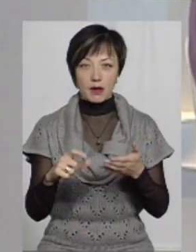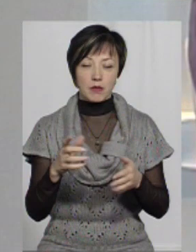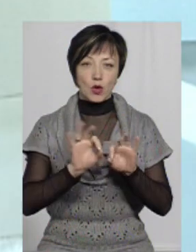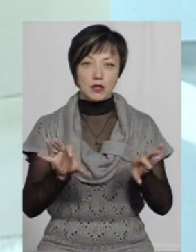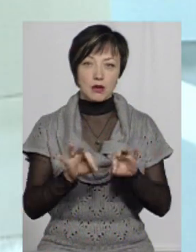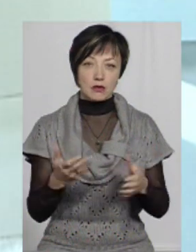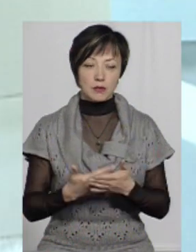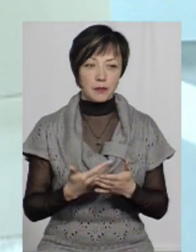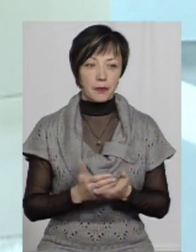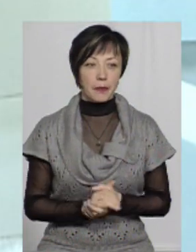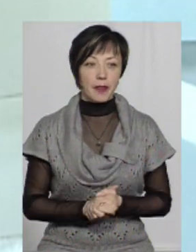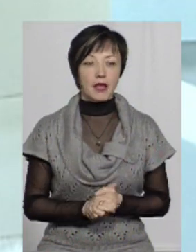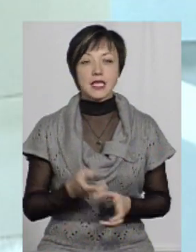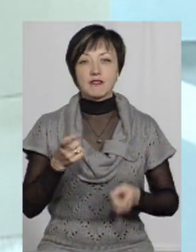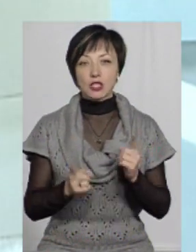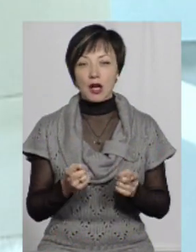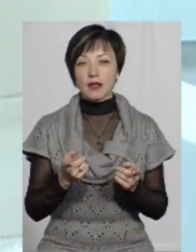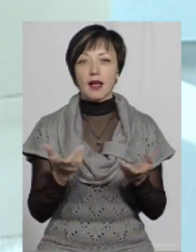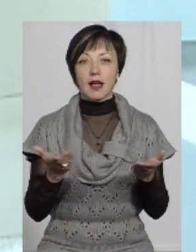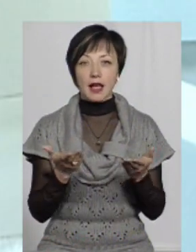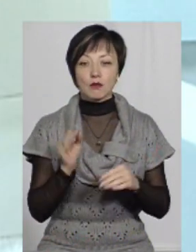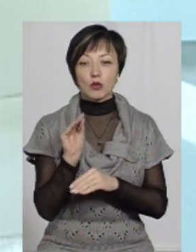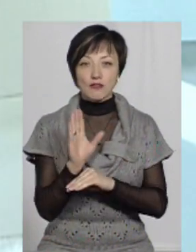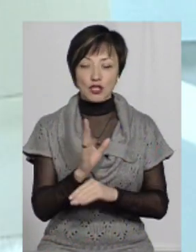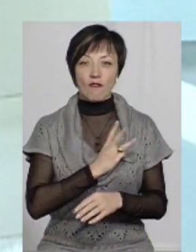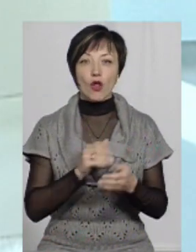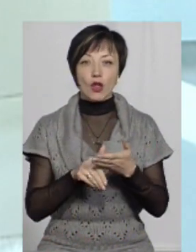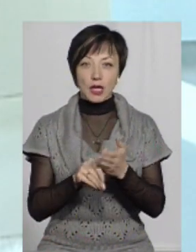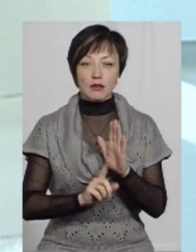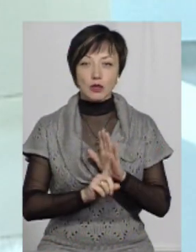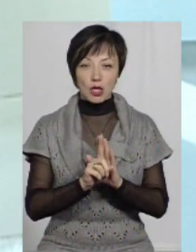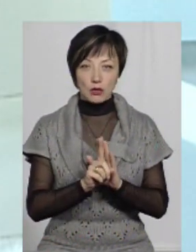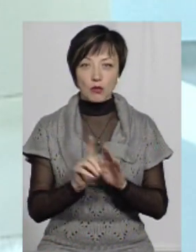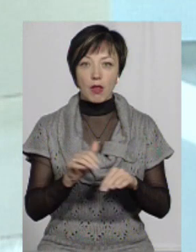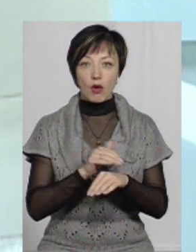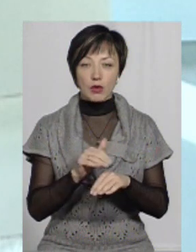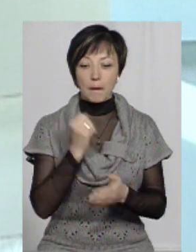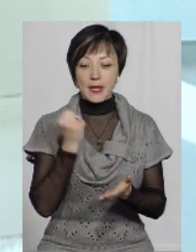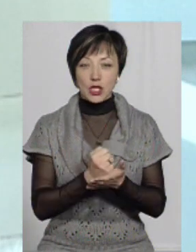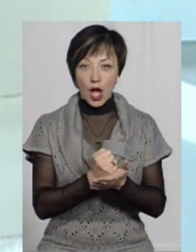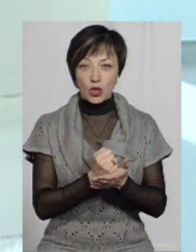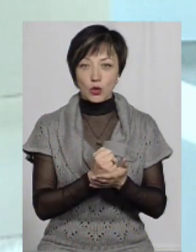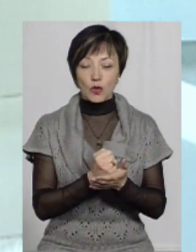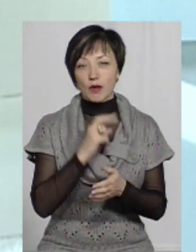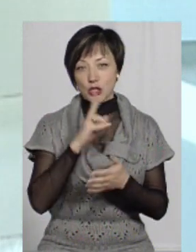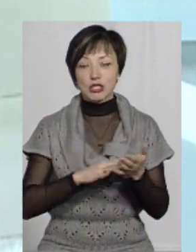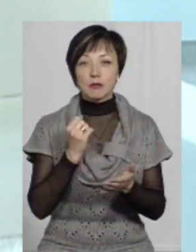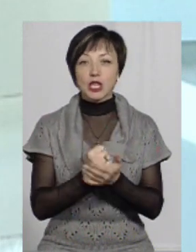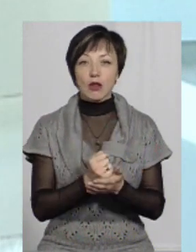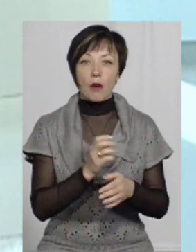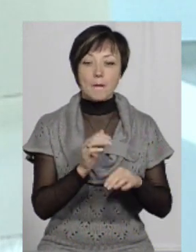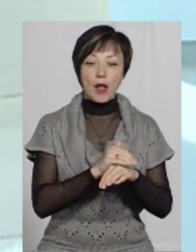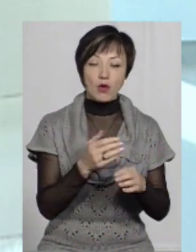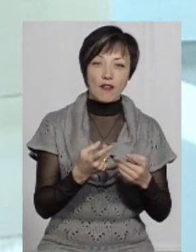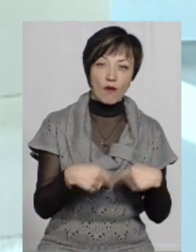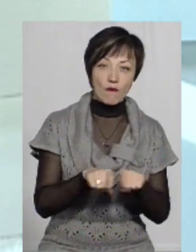ви розказували, наприклад? Ну, звичайно, якесь посвідчення волонтера спочатку того благодійного фонду або громадської організації,